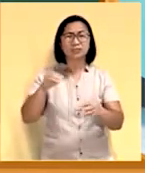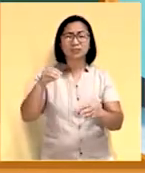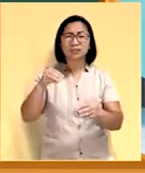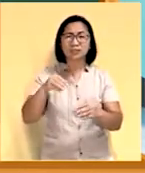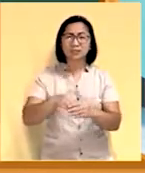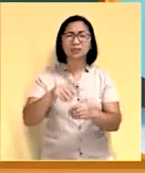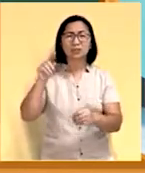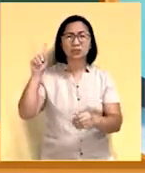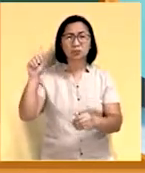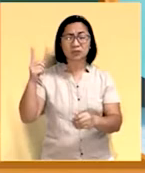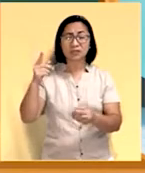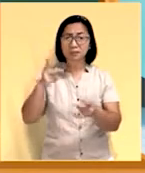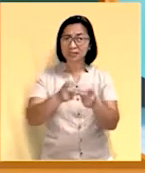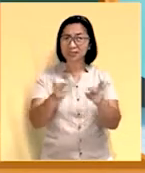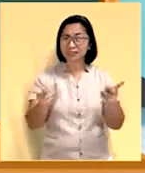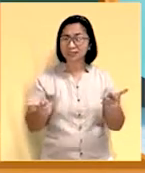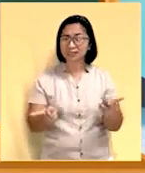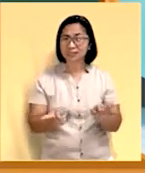place?